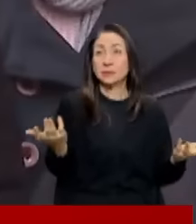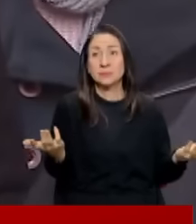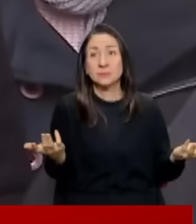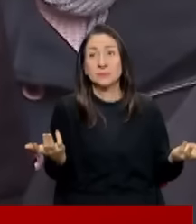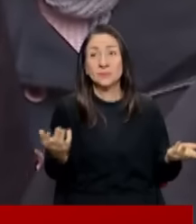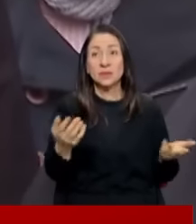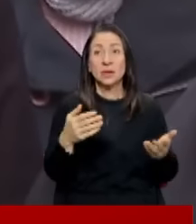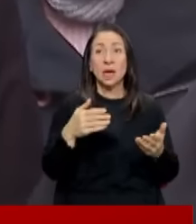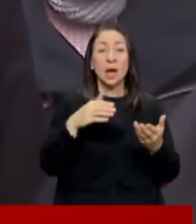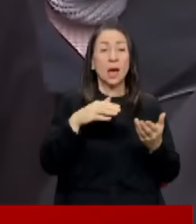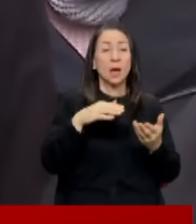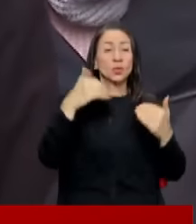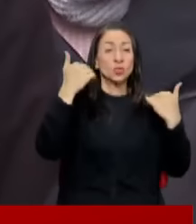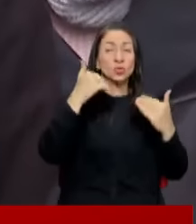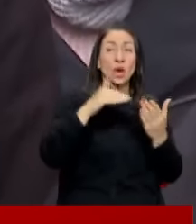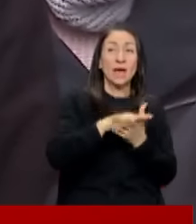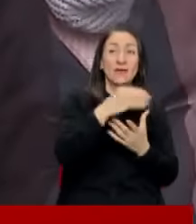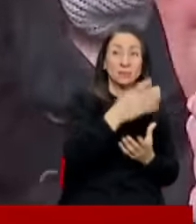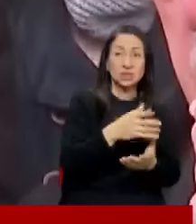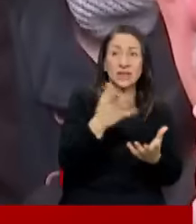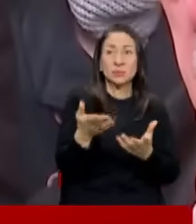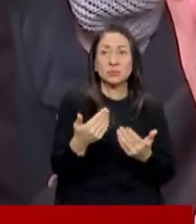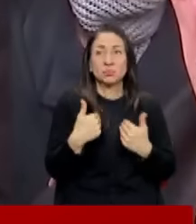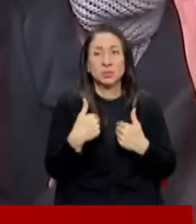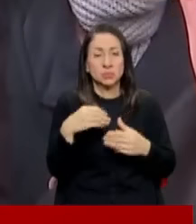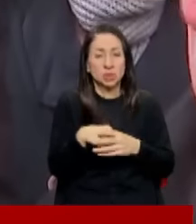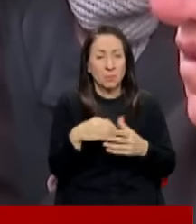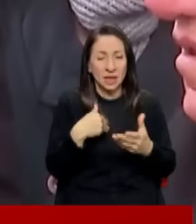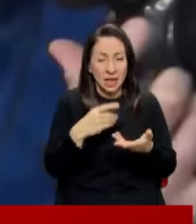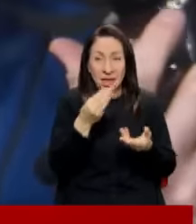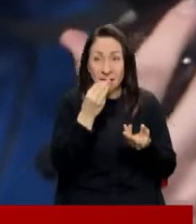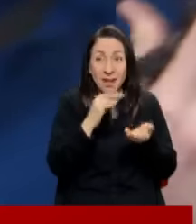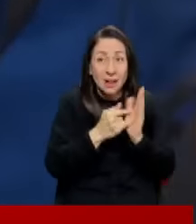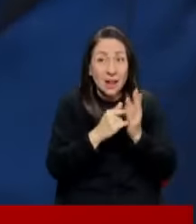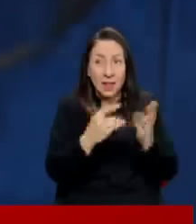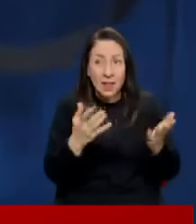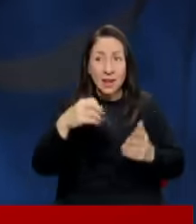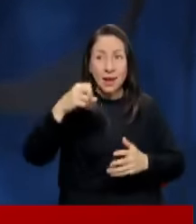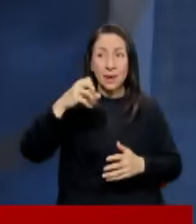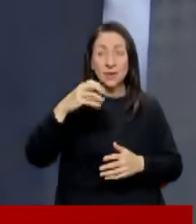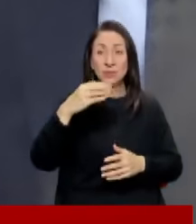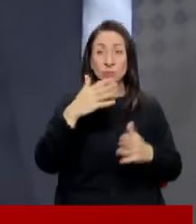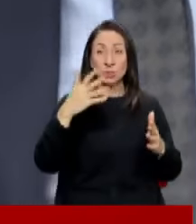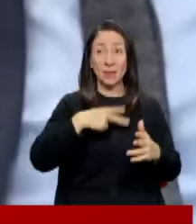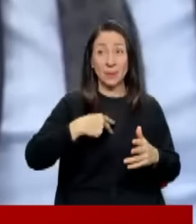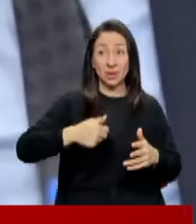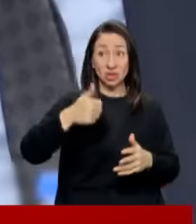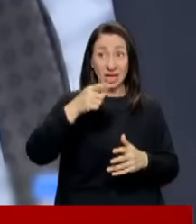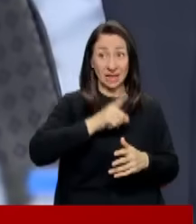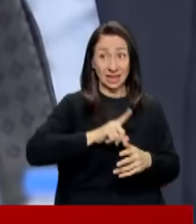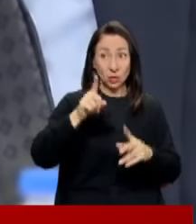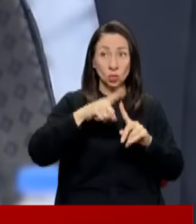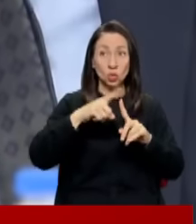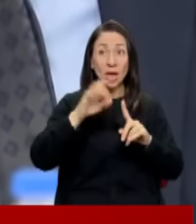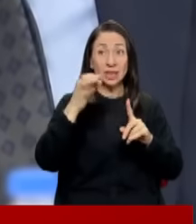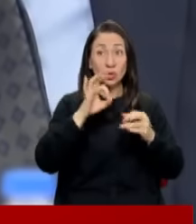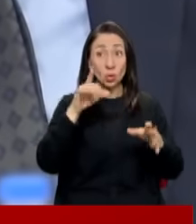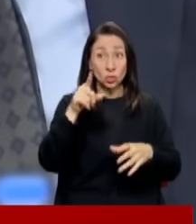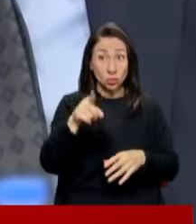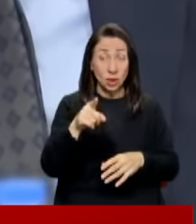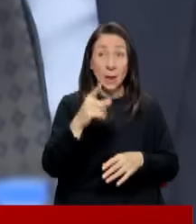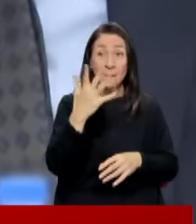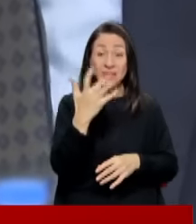Yani but vermiş, efendim ne vermiş, benim için bana geçim. AK Parti'nin Ankara Büyükşehir Belediye Başkan adayı Turgut Altınok'un